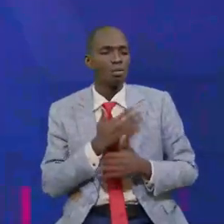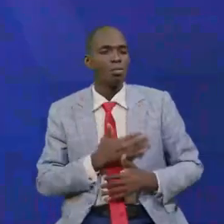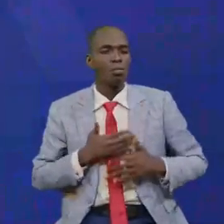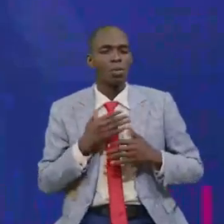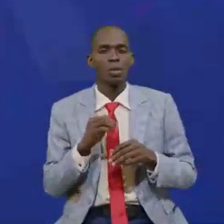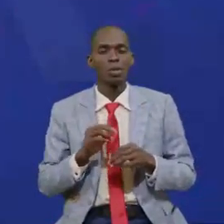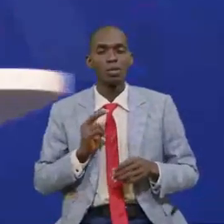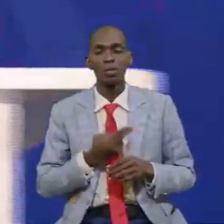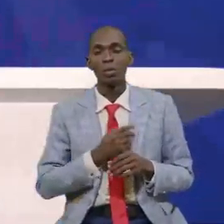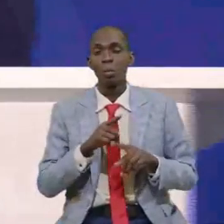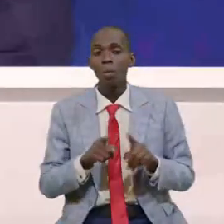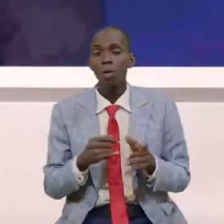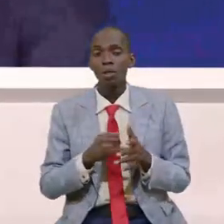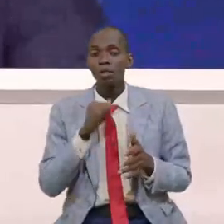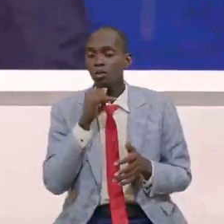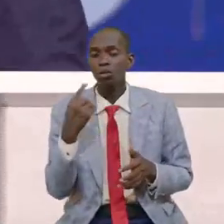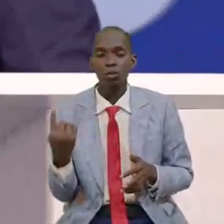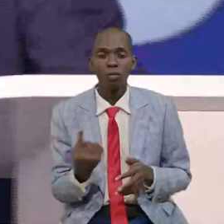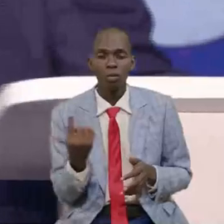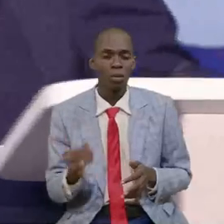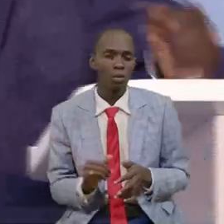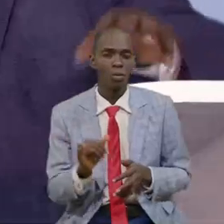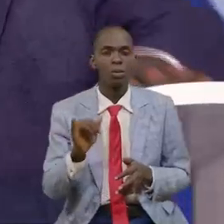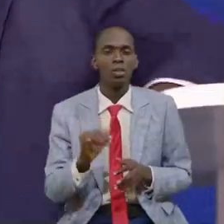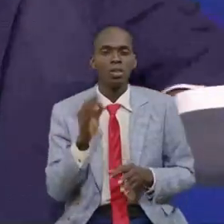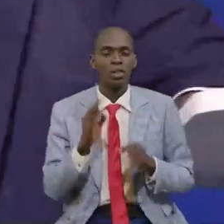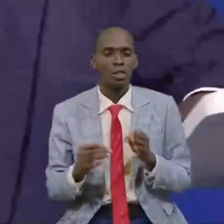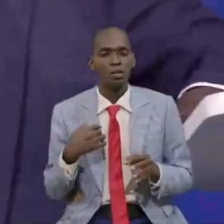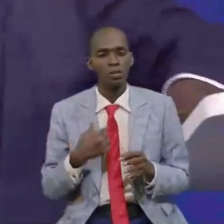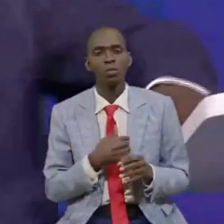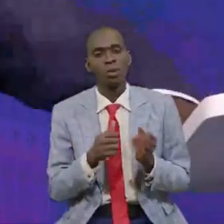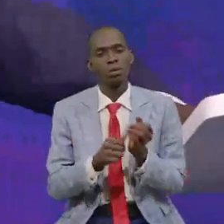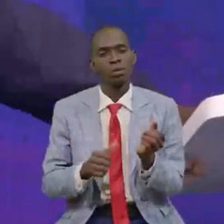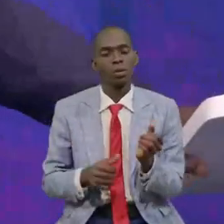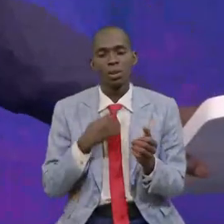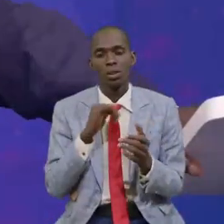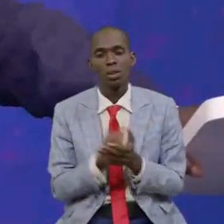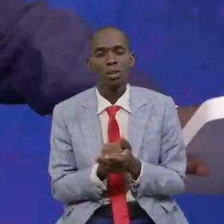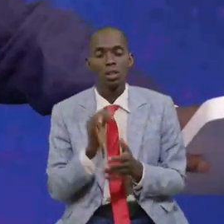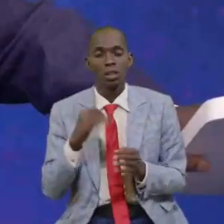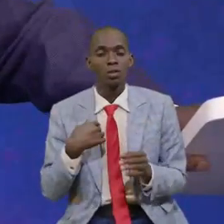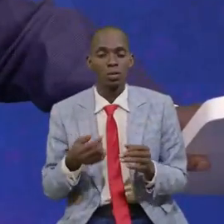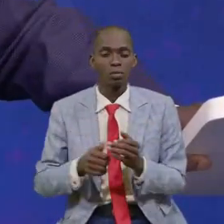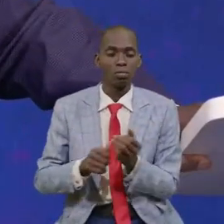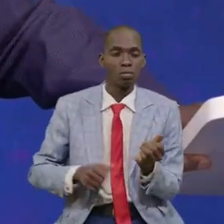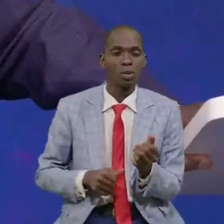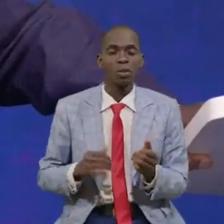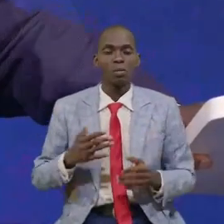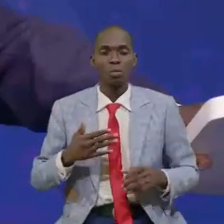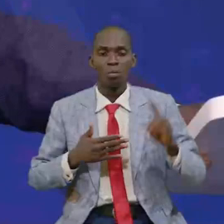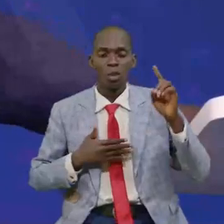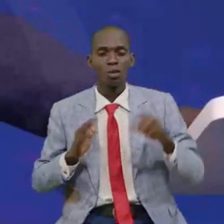toujours. Si nous nous retirons, alors il dit, Naam ne prendra plus plaisir en nous.